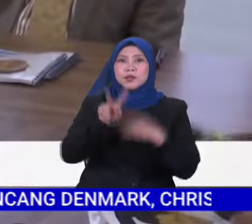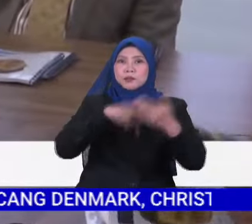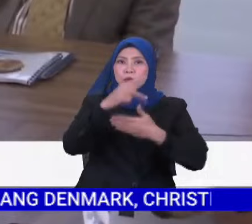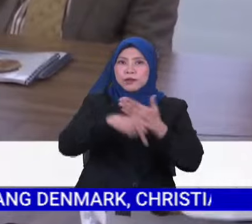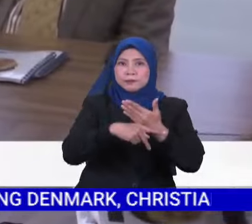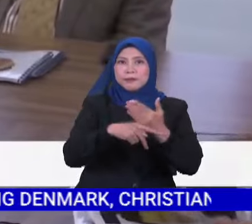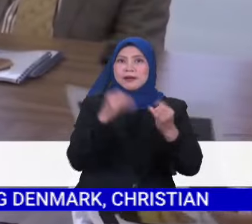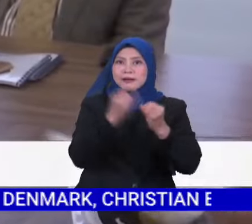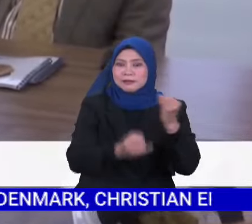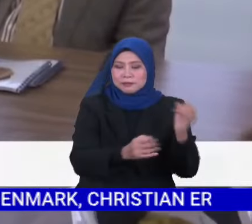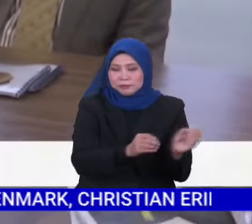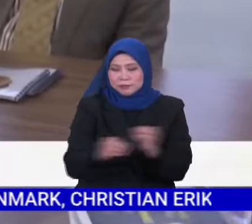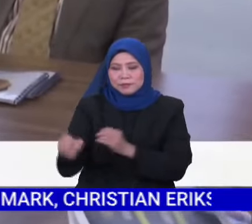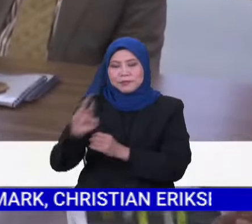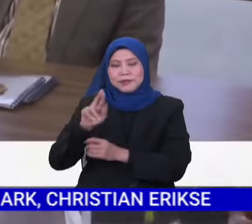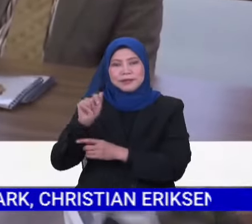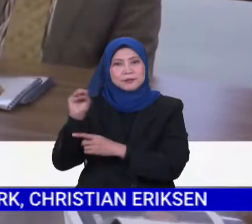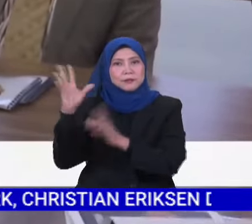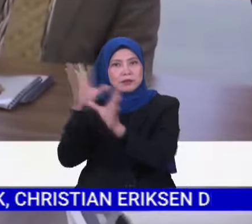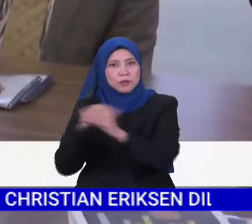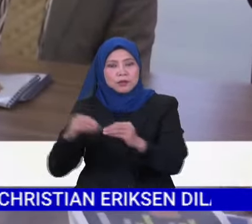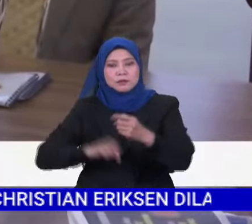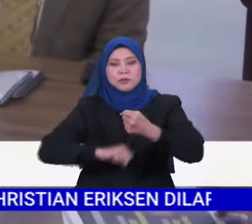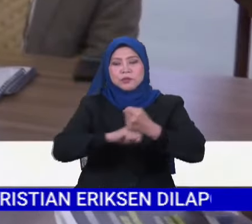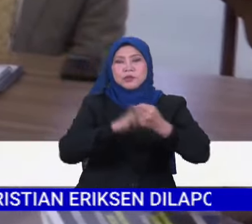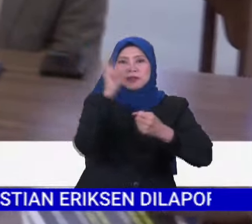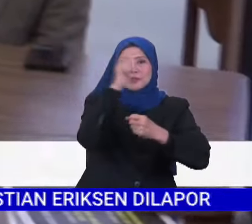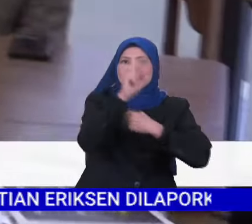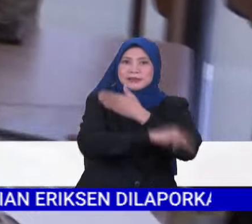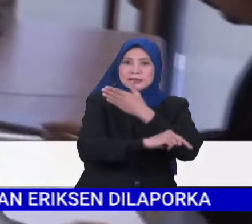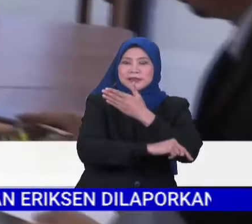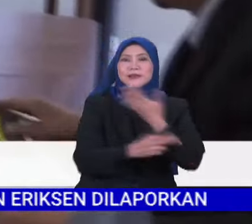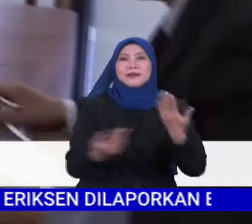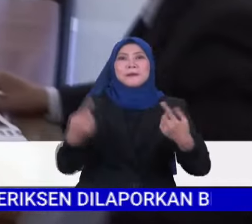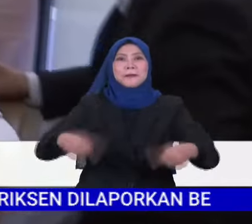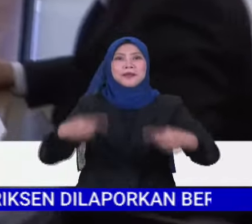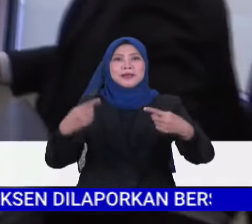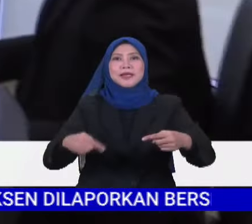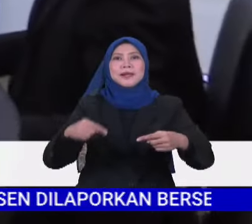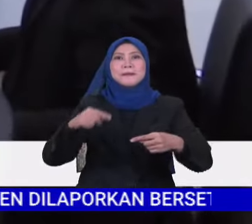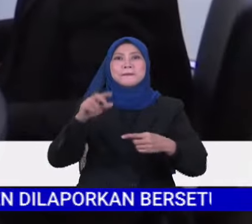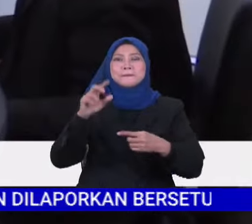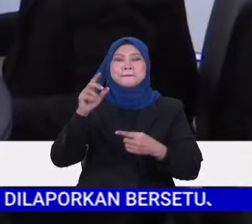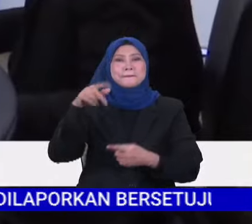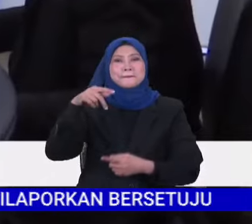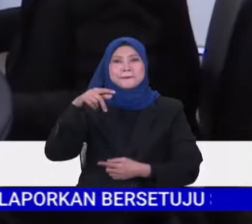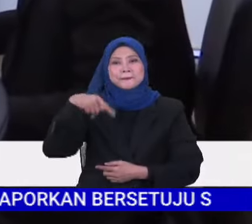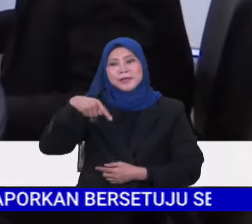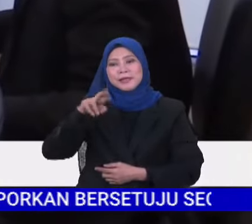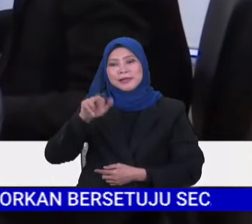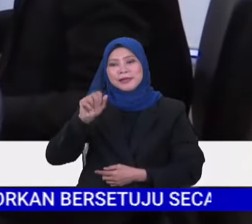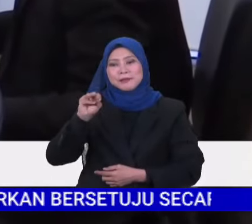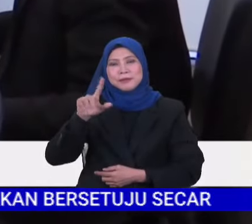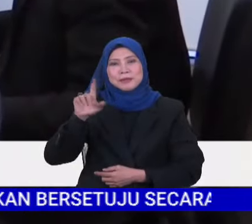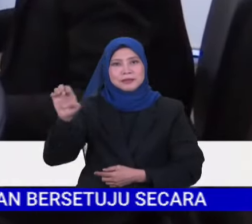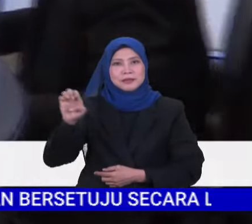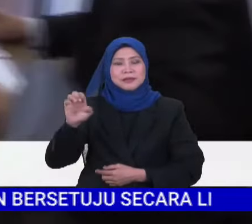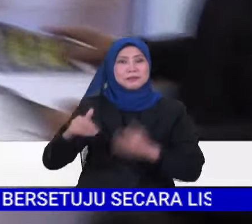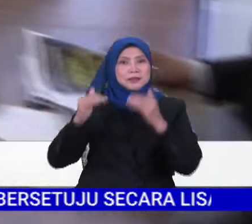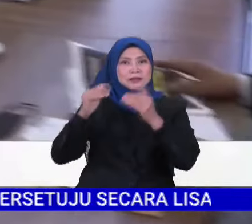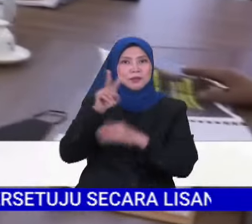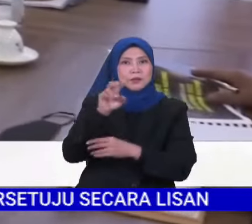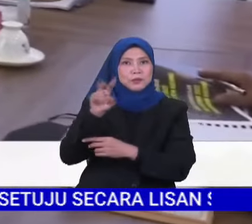akhir anjuran arti intro wafdan disokong kerajaan negeri adalah pertandingan bintang Piramli peringkat kebangsaan 2022